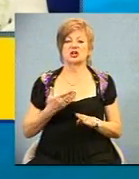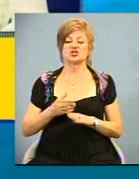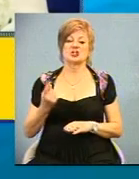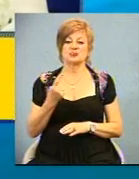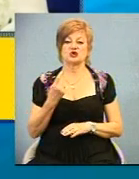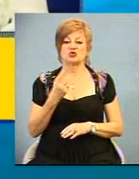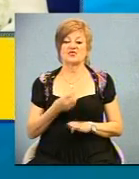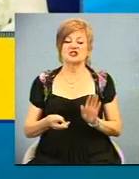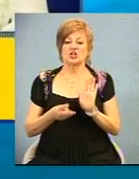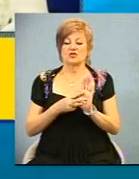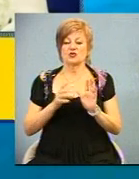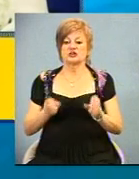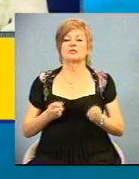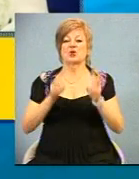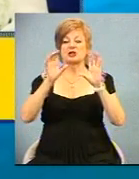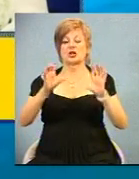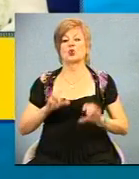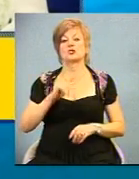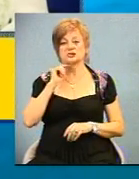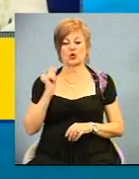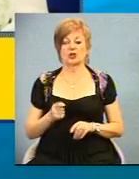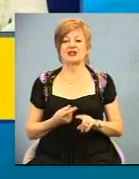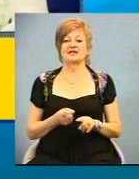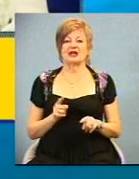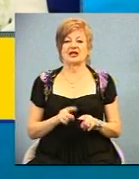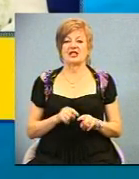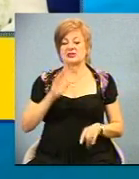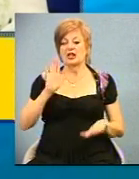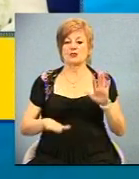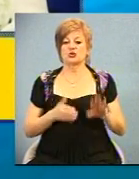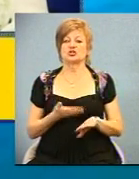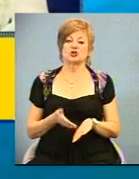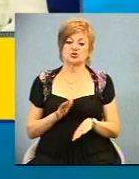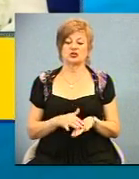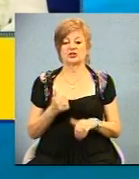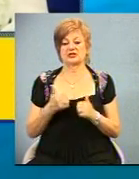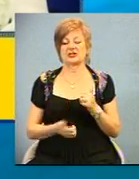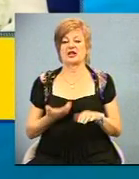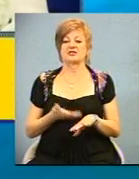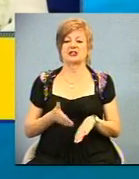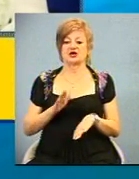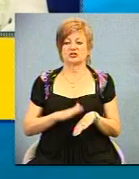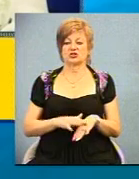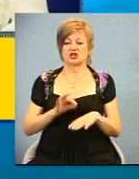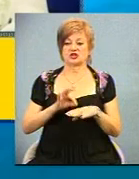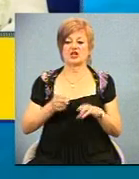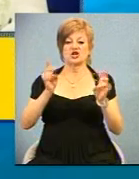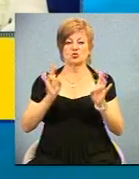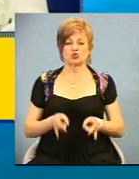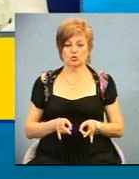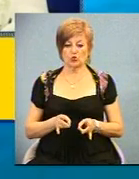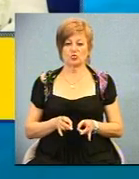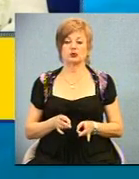статті 128 Кримінального кодексу України. Це необережні тяжке або середньої тяжкості тілесне ушкодження.